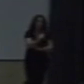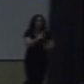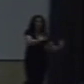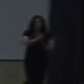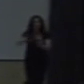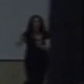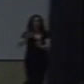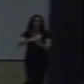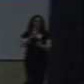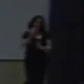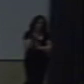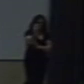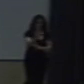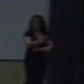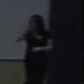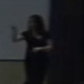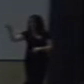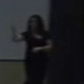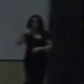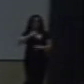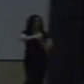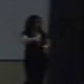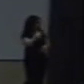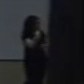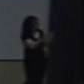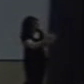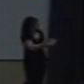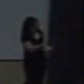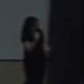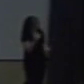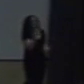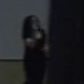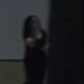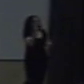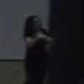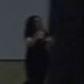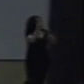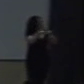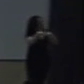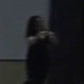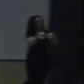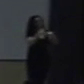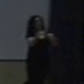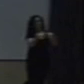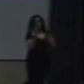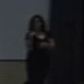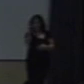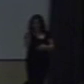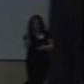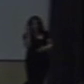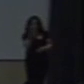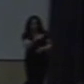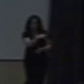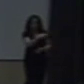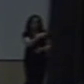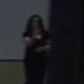Aquest final que ha fet Lido de la seva exposició lliga molt amb una reflexió que m'ha portat el comentari que feia la Lluïsa Oliva, que